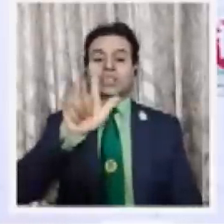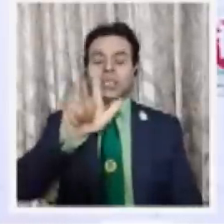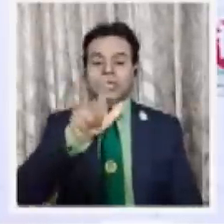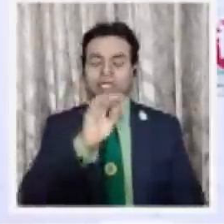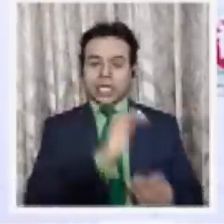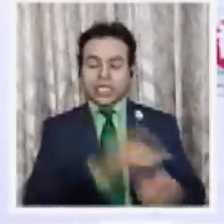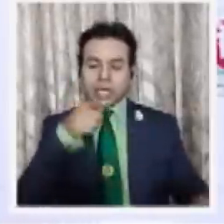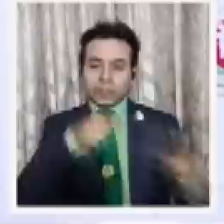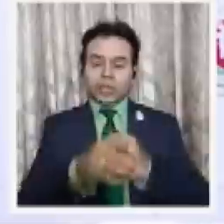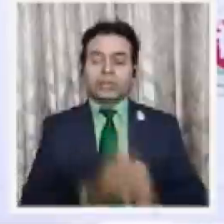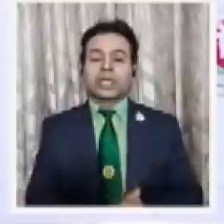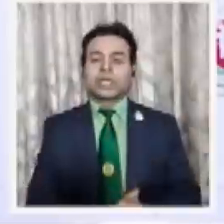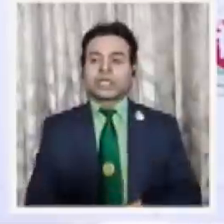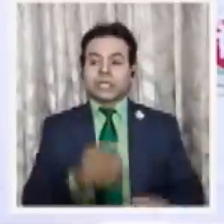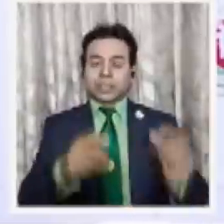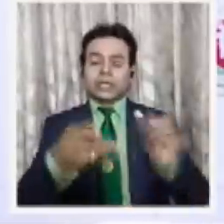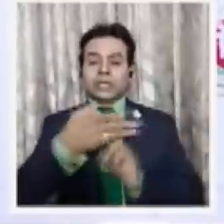18,624টি, মজুত আছে